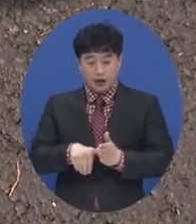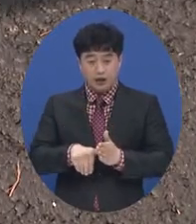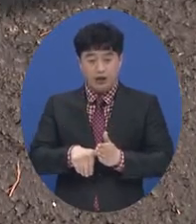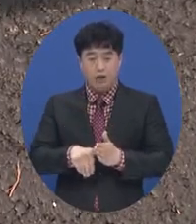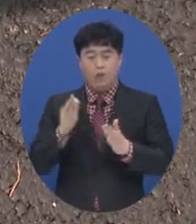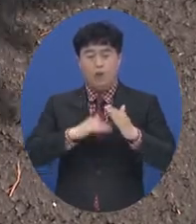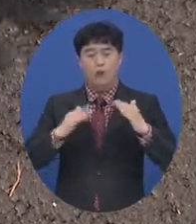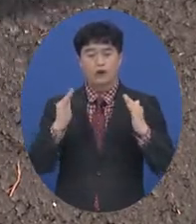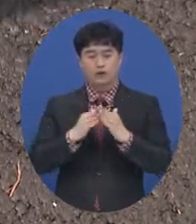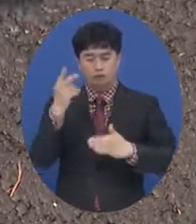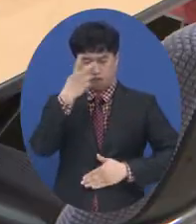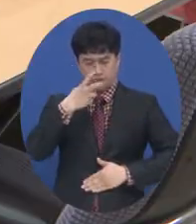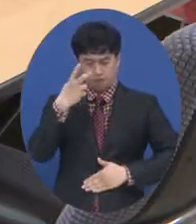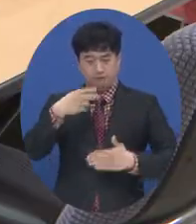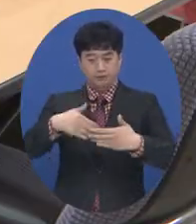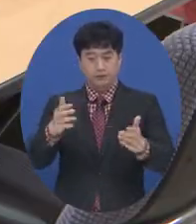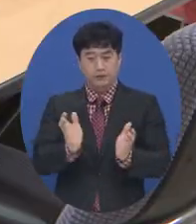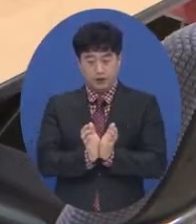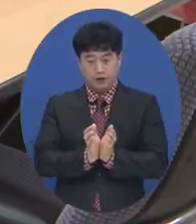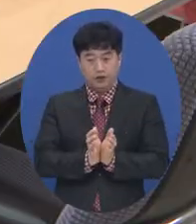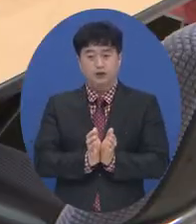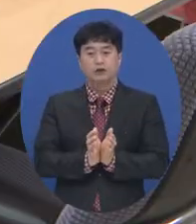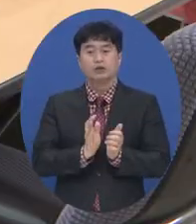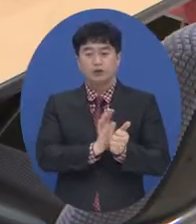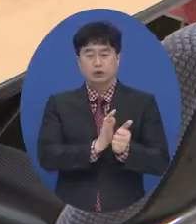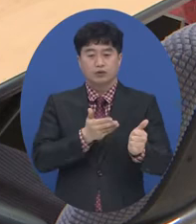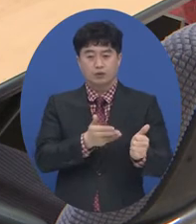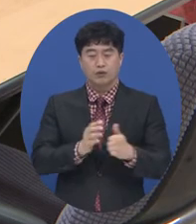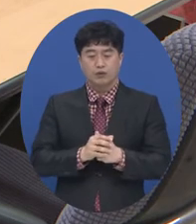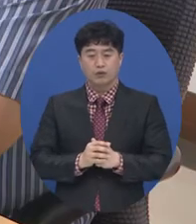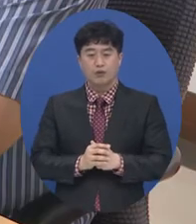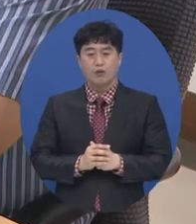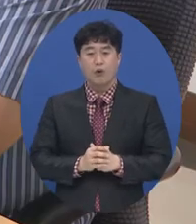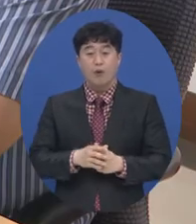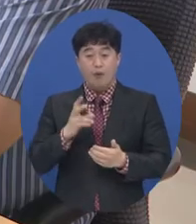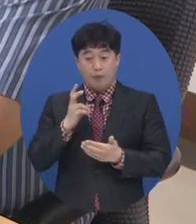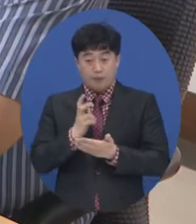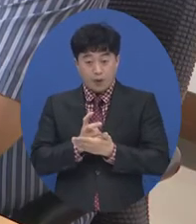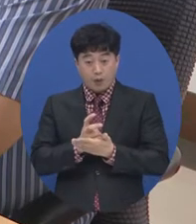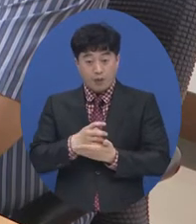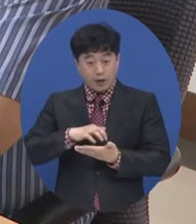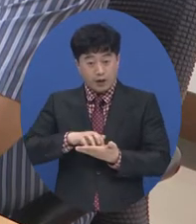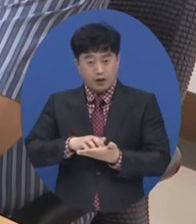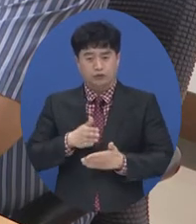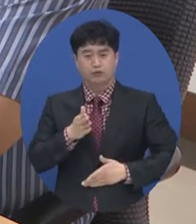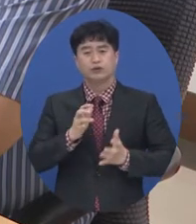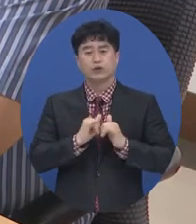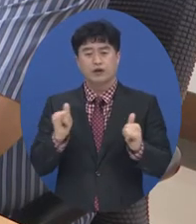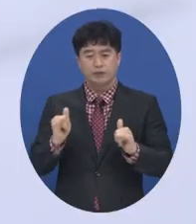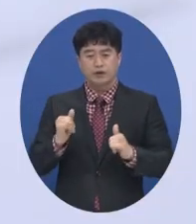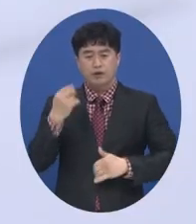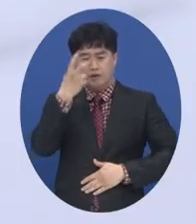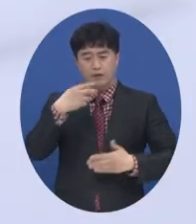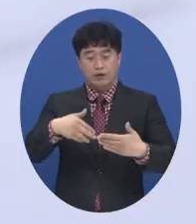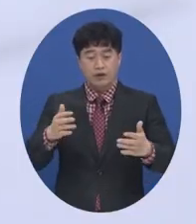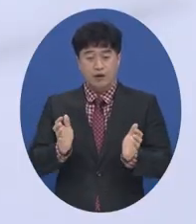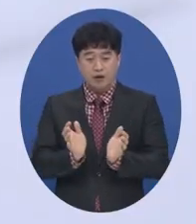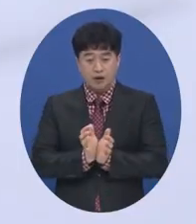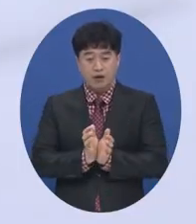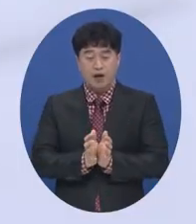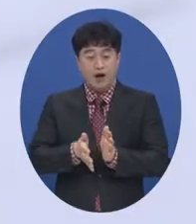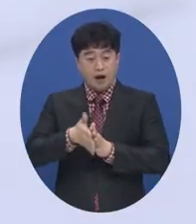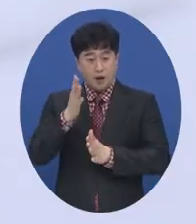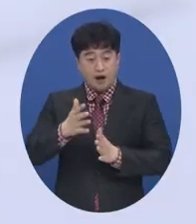투입 되게 꾸려져 있습니다 법무 와 회계 등 역시 전문가들로 구성된 감사 단 이 아파트 단지 등에 대한